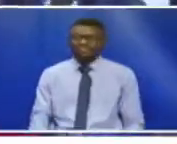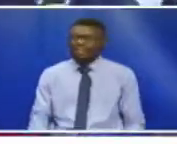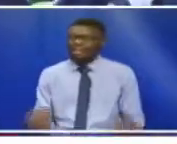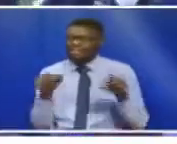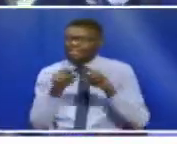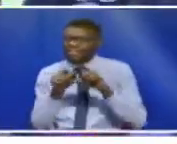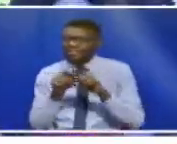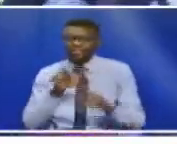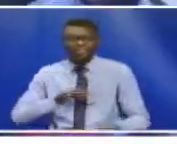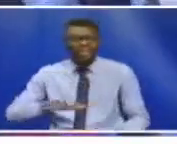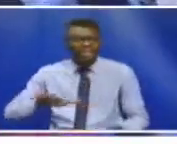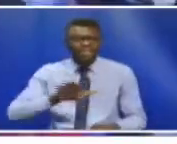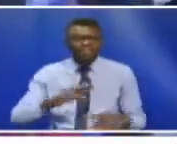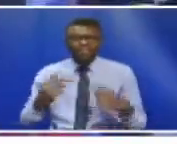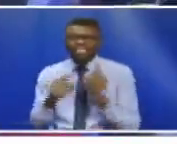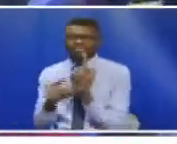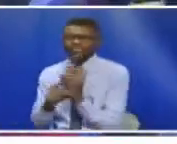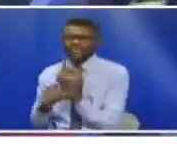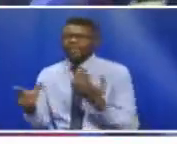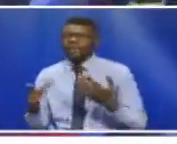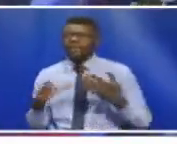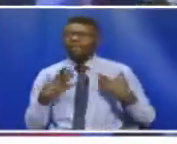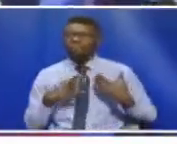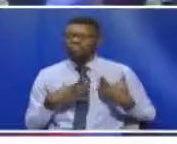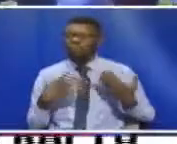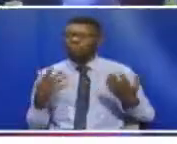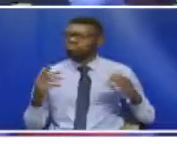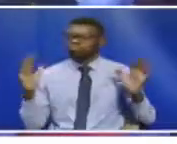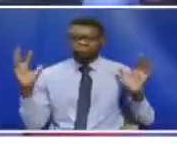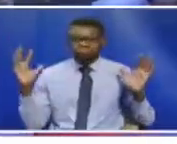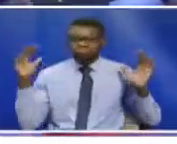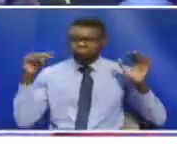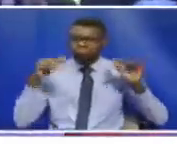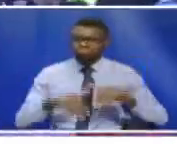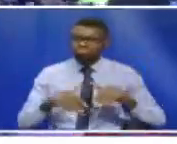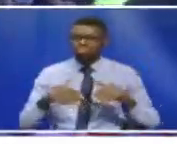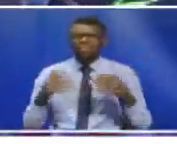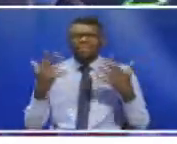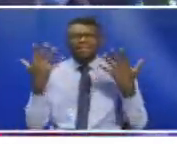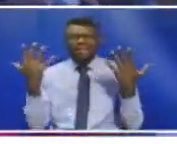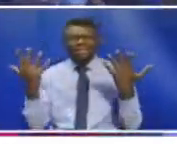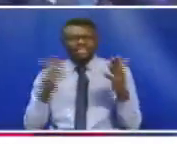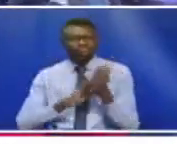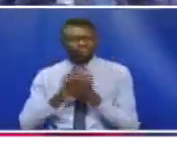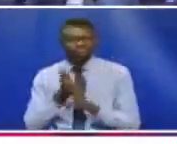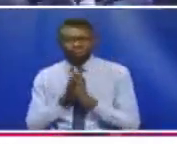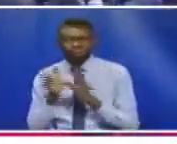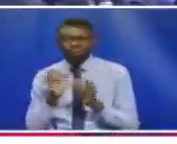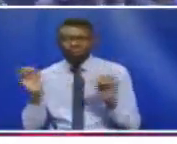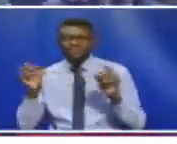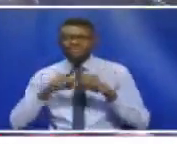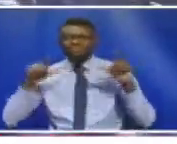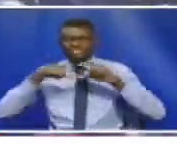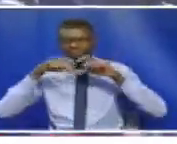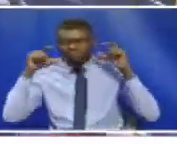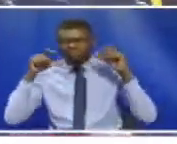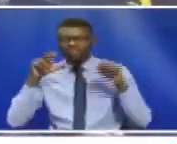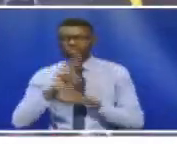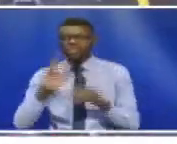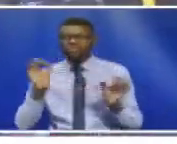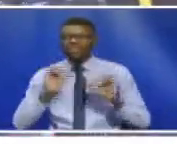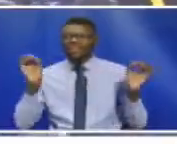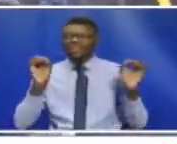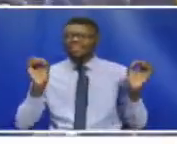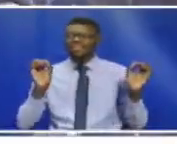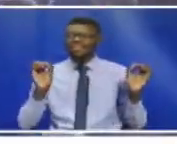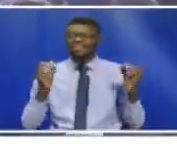Katika sehemu mbalimbali nchini, wananchi wametupilia mbali hatua za kunawa mikono na hata kuvalia barakoa.